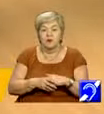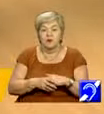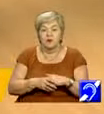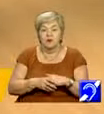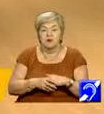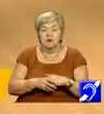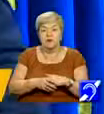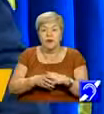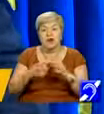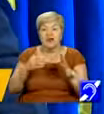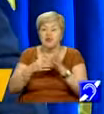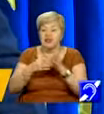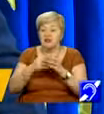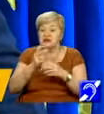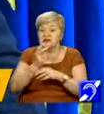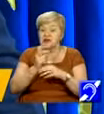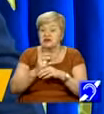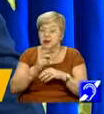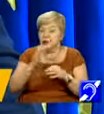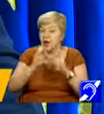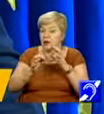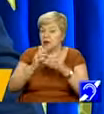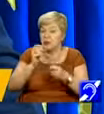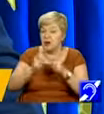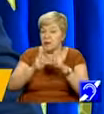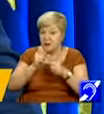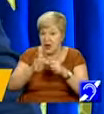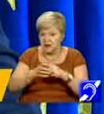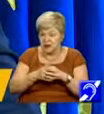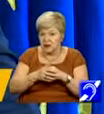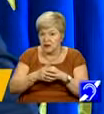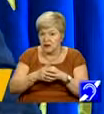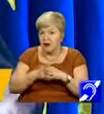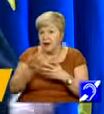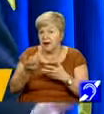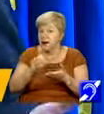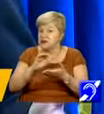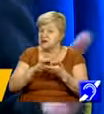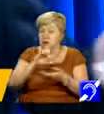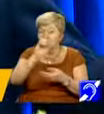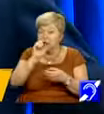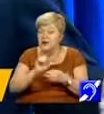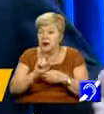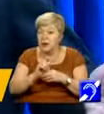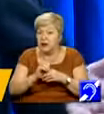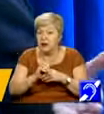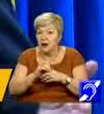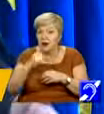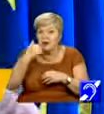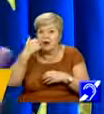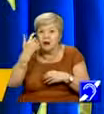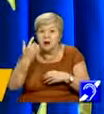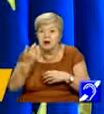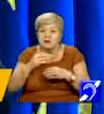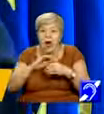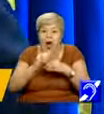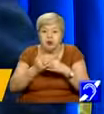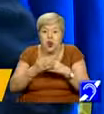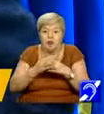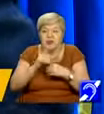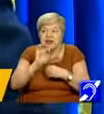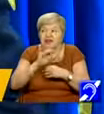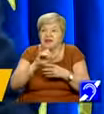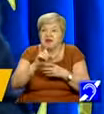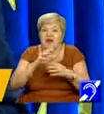general, intervenția statului într-o economie de piață are multe semne de întrebare. Dacă nu ești cu războiul la poartă, cu